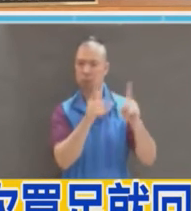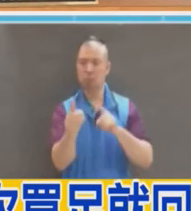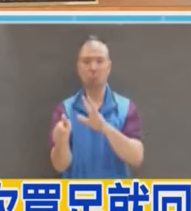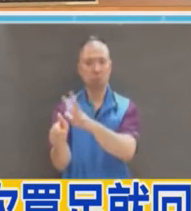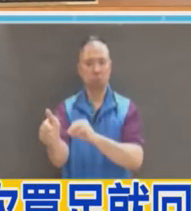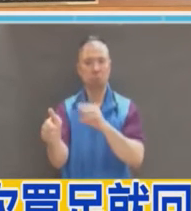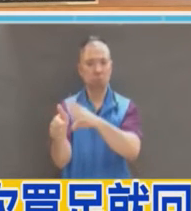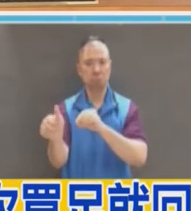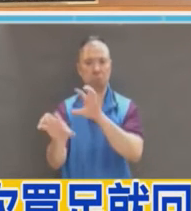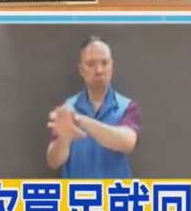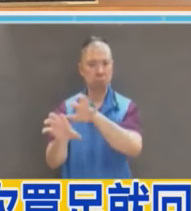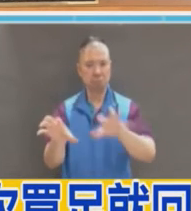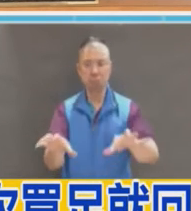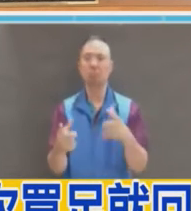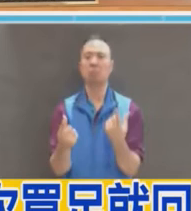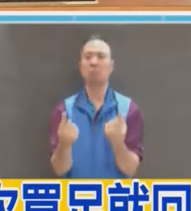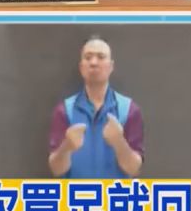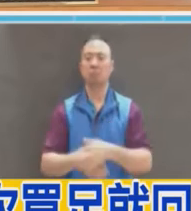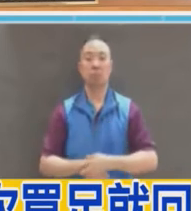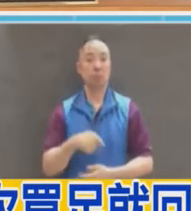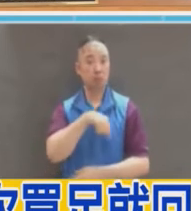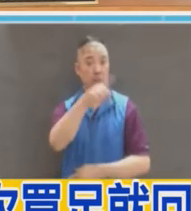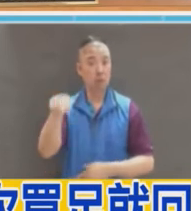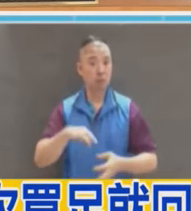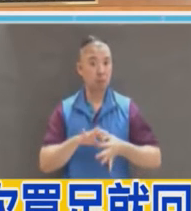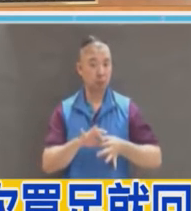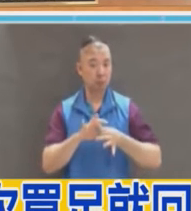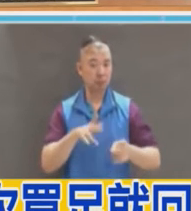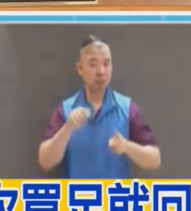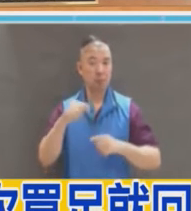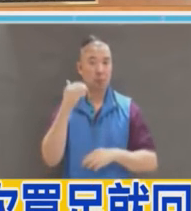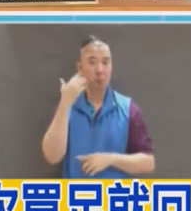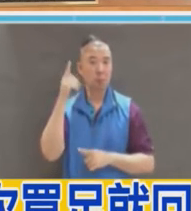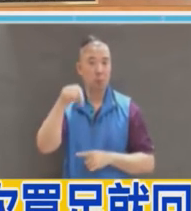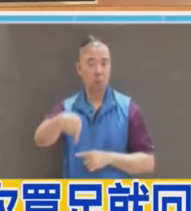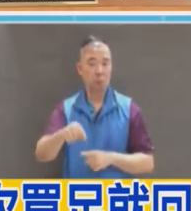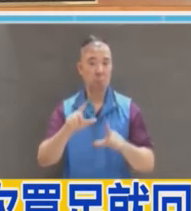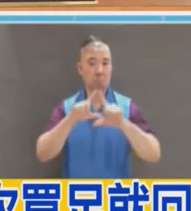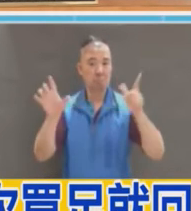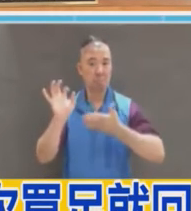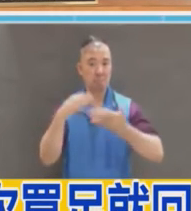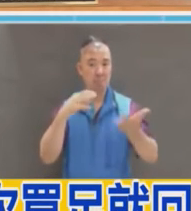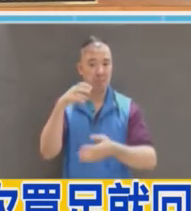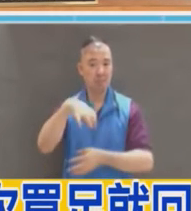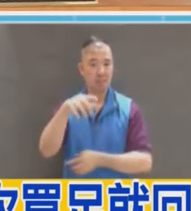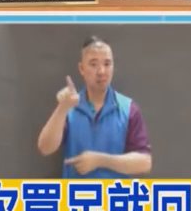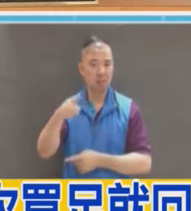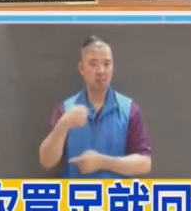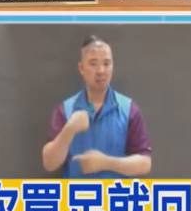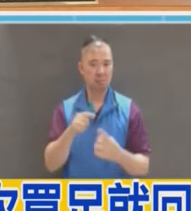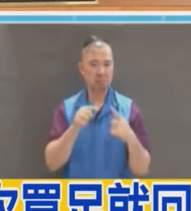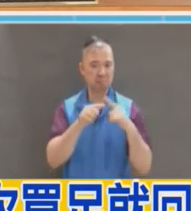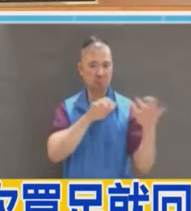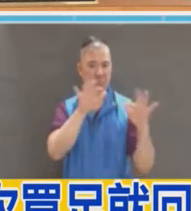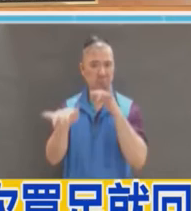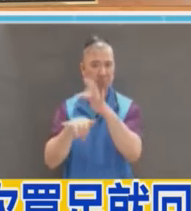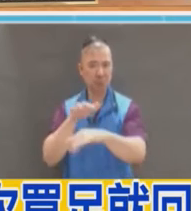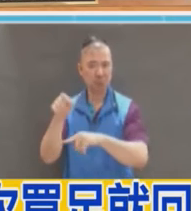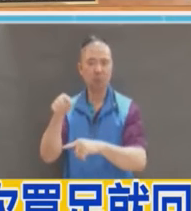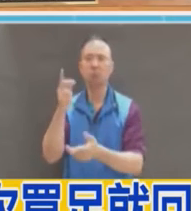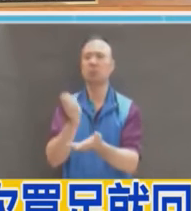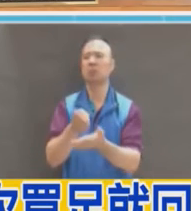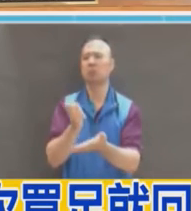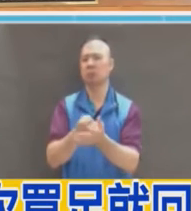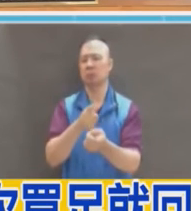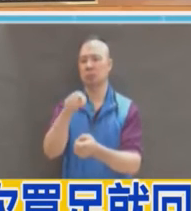就罚，再严重就是暂停营业。所以不但容留人数标准定了后，也要禁